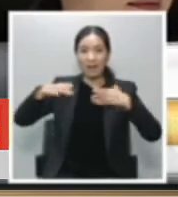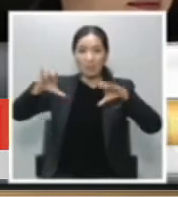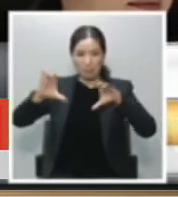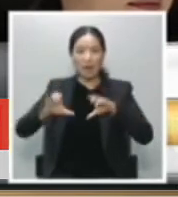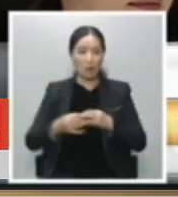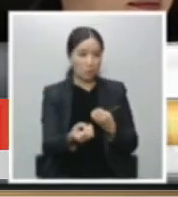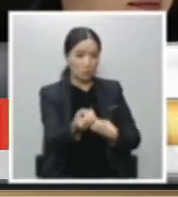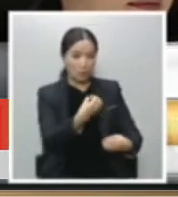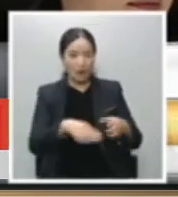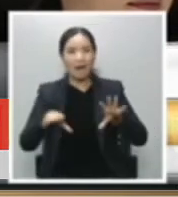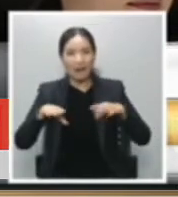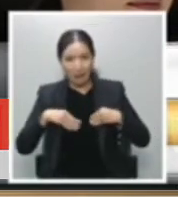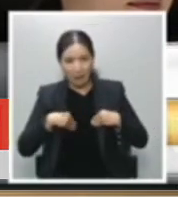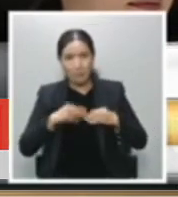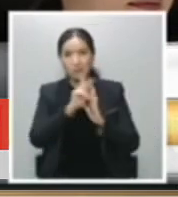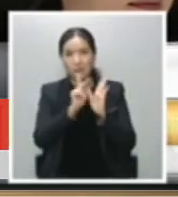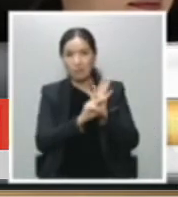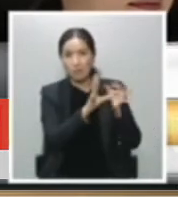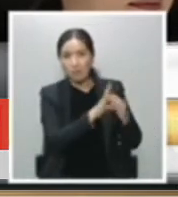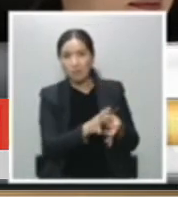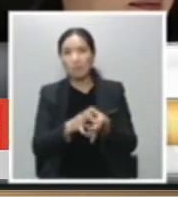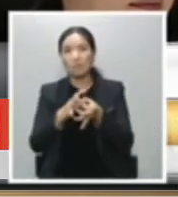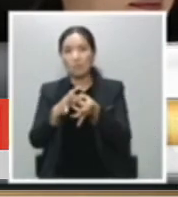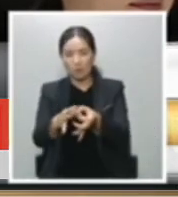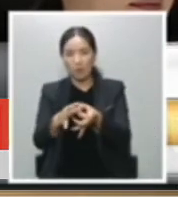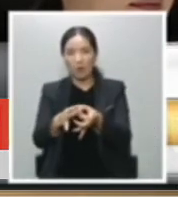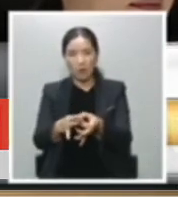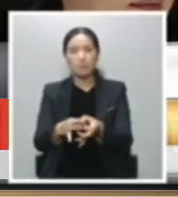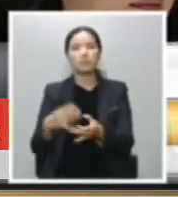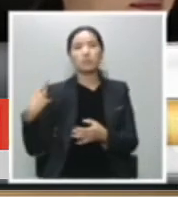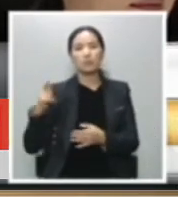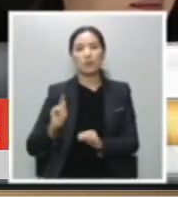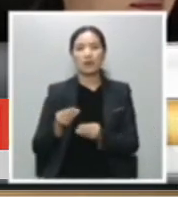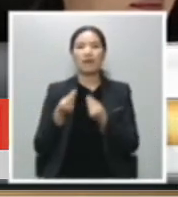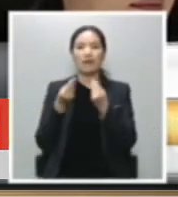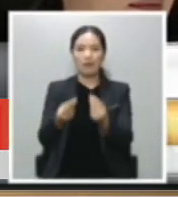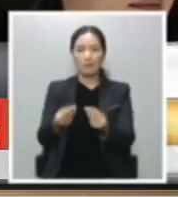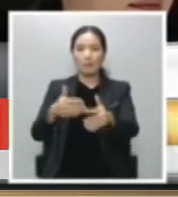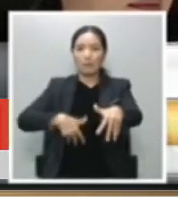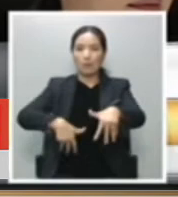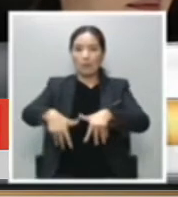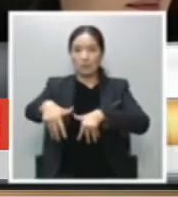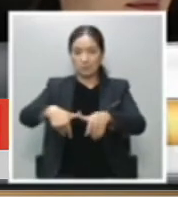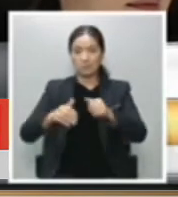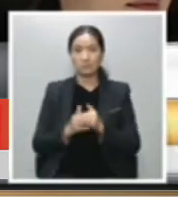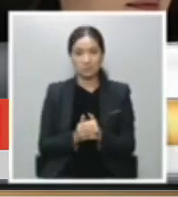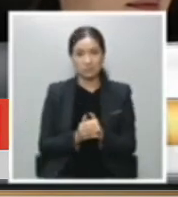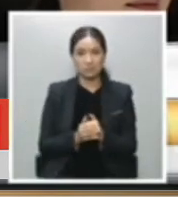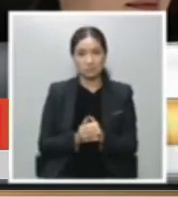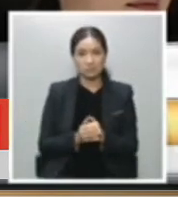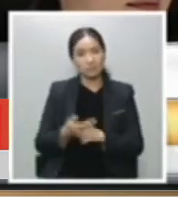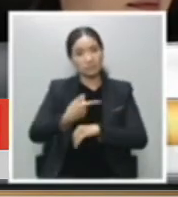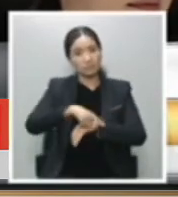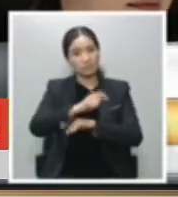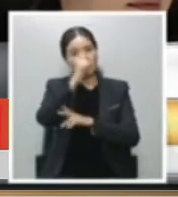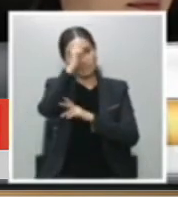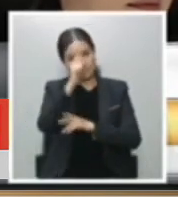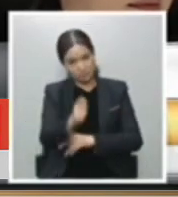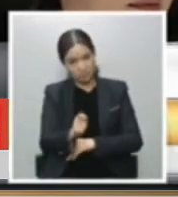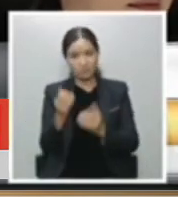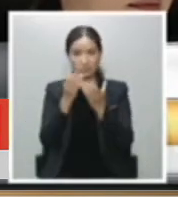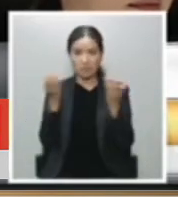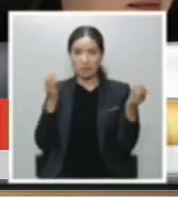นกฎหมายก็ยึดโยงกับประชาชนท่านประธานที่เคารพคะขณะที่เรามีประชาธิปไตยเต็ม